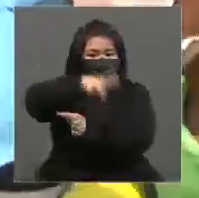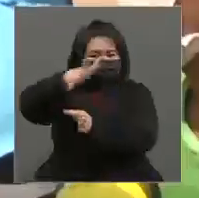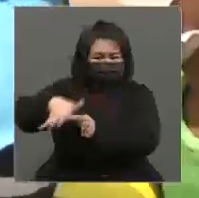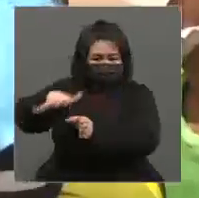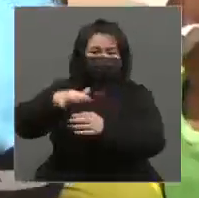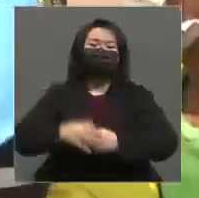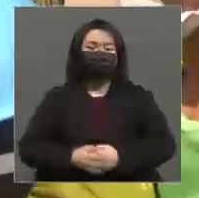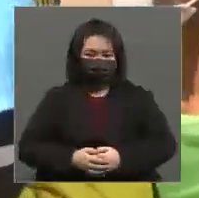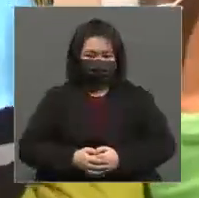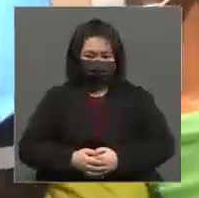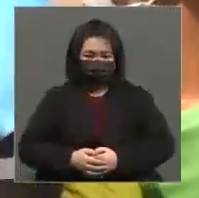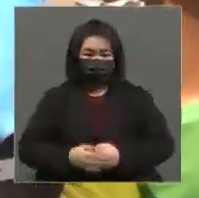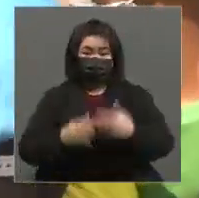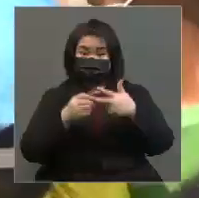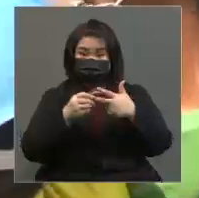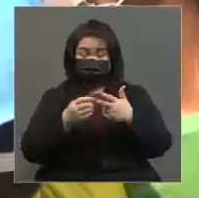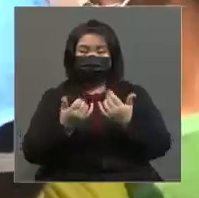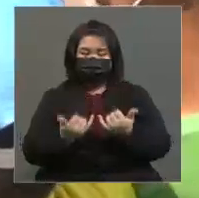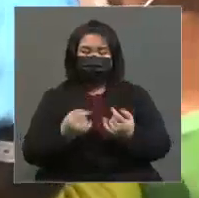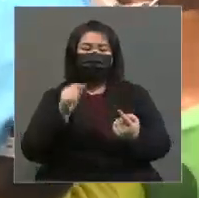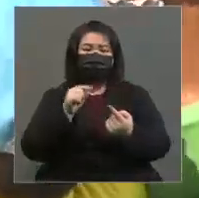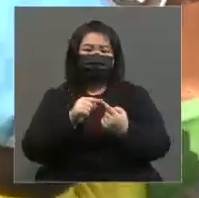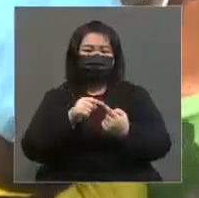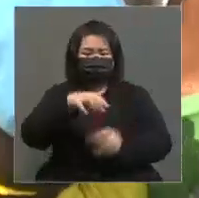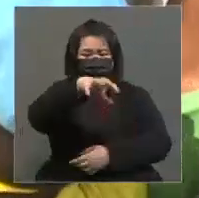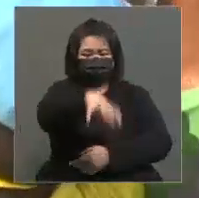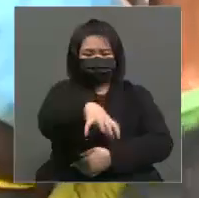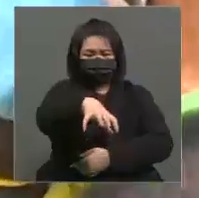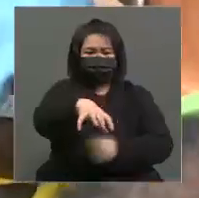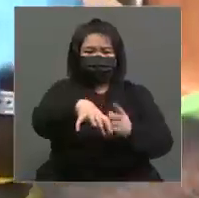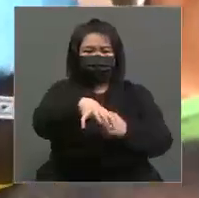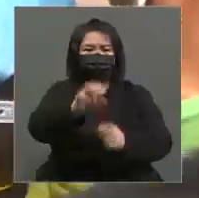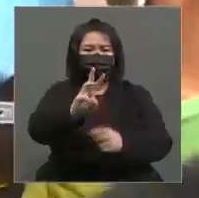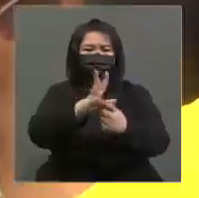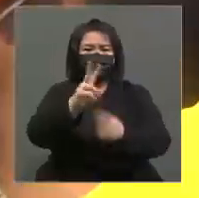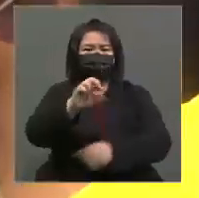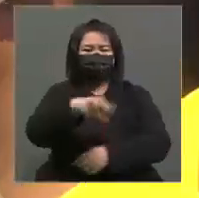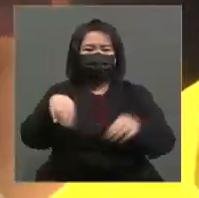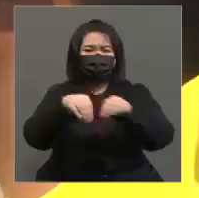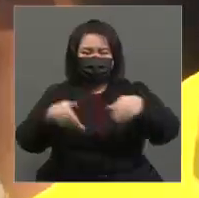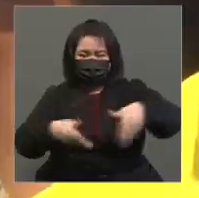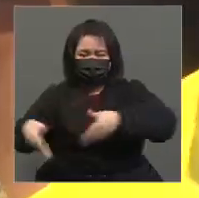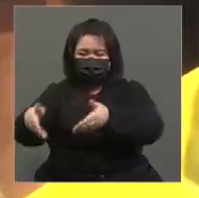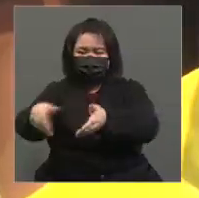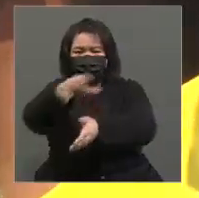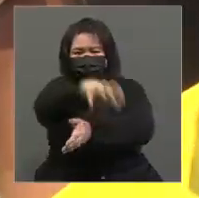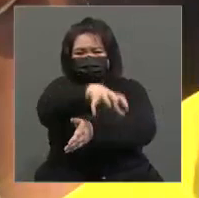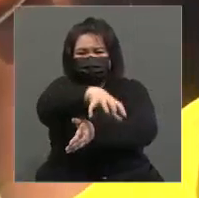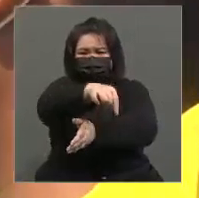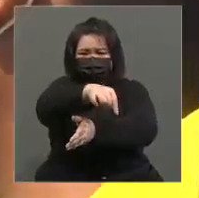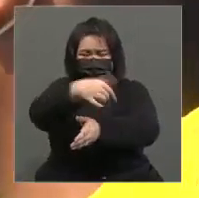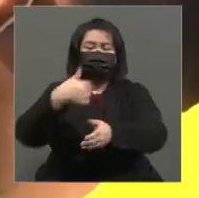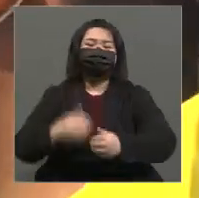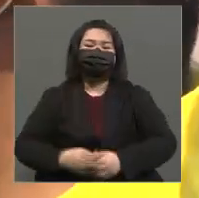และจุดที่ 3ในช่วงเที่ยงของวันนี้ครับก็จะลงพื้นที่บริเวณพระตำหนักสิริยาลัยที่ตั้งอยู่ริมแม่น้ำเจ้าพระยาฝั่งซ้ายในเกาะเมือง